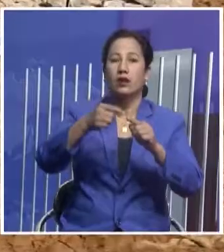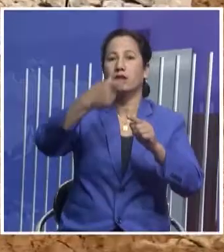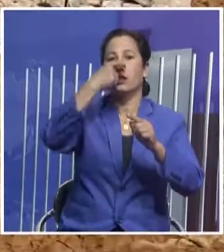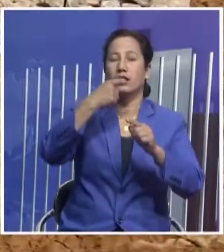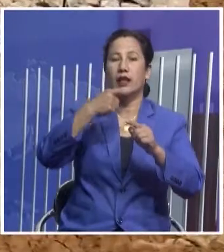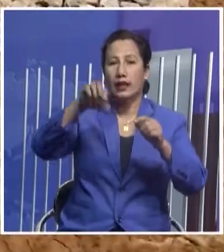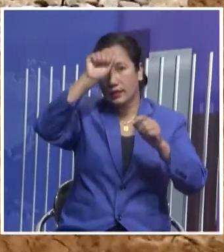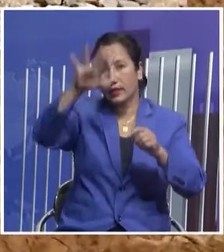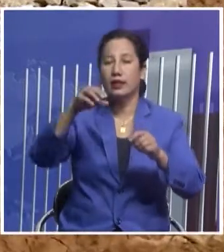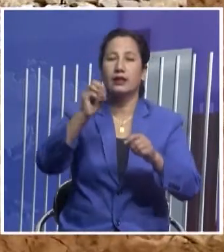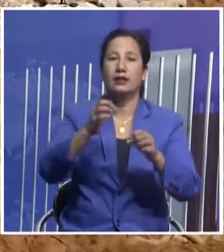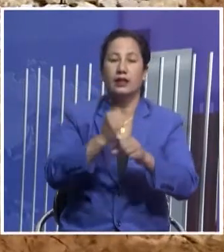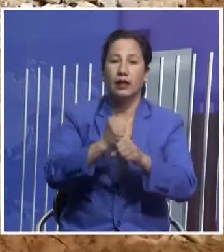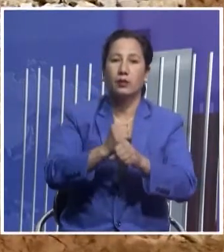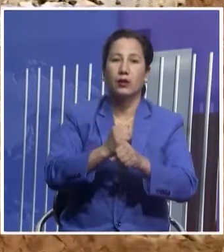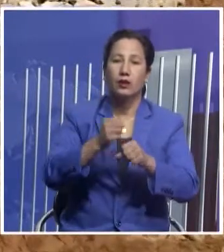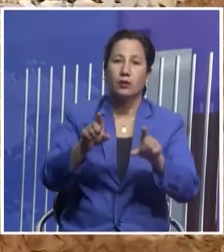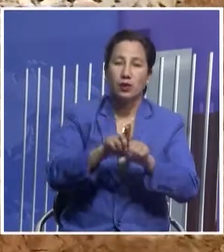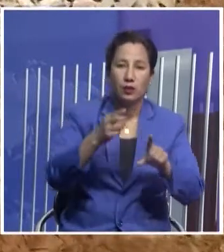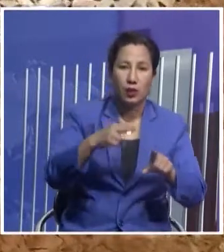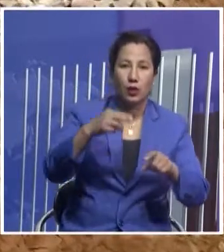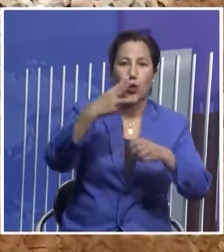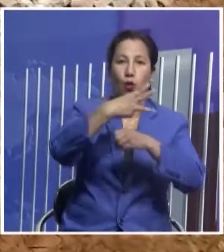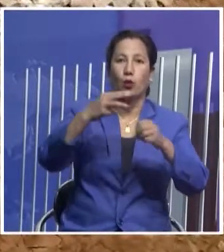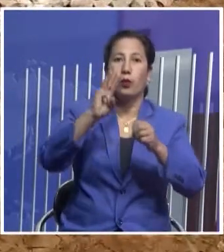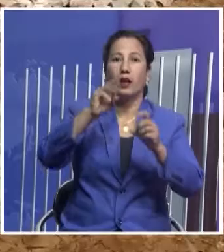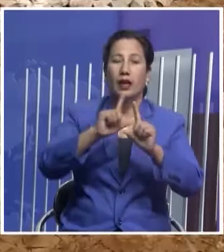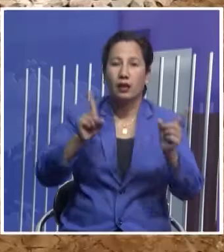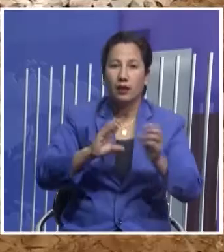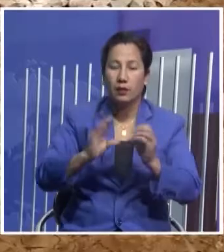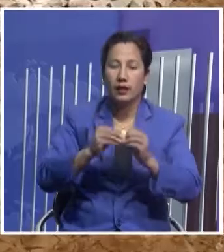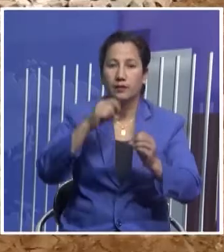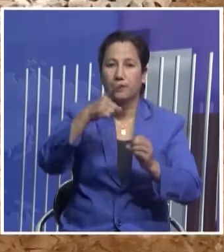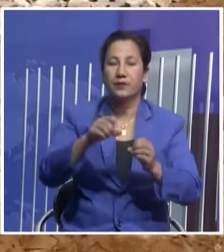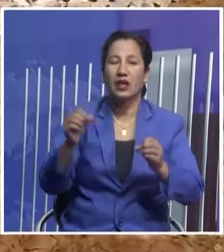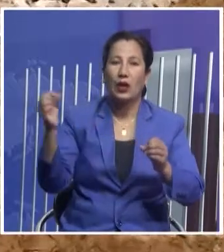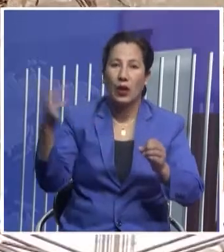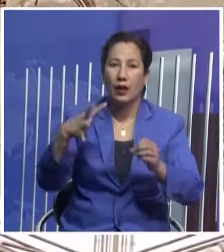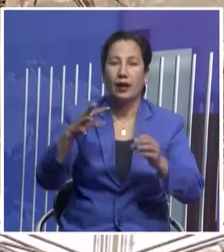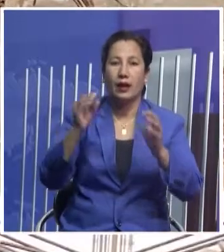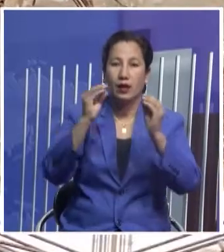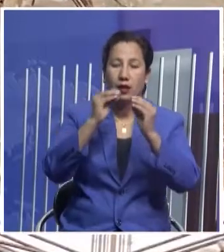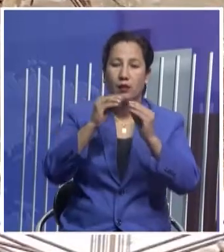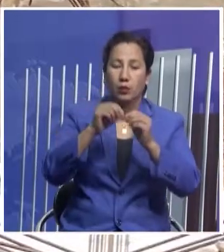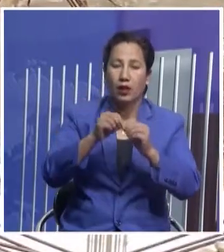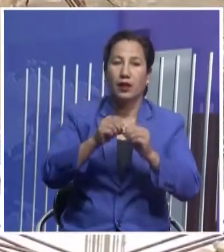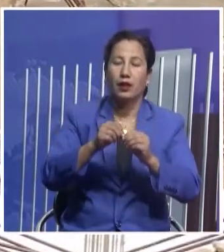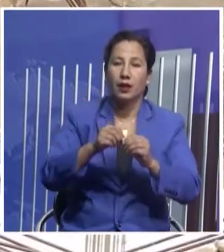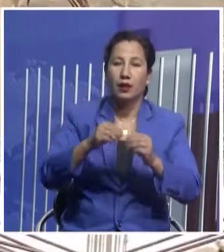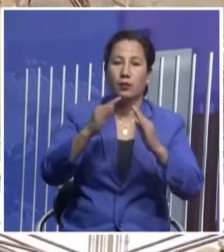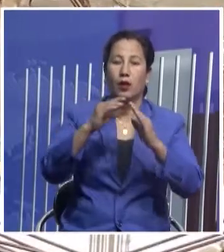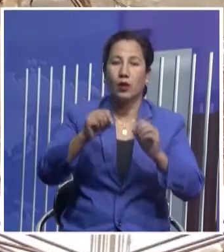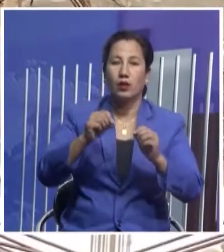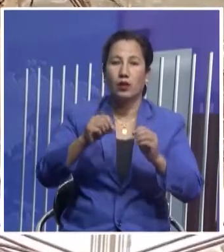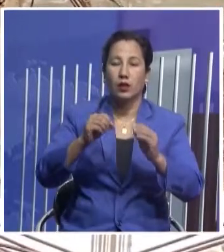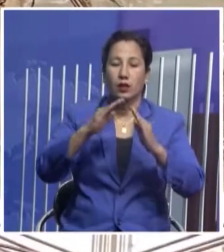पर्याप्त जानकारी दिने काम पनि भइरहेको उपमहानगरपालिकाले जनाएको छ। नयाँ बन्ने भवन मात्र नभई पुराना भवनलाई भूकम्प